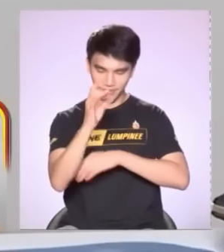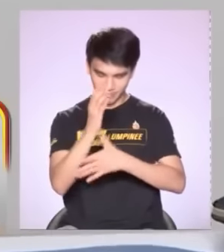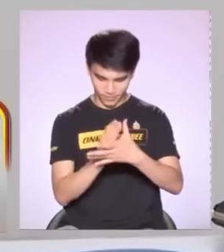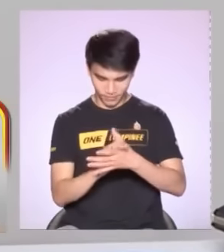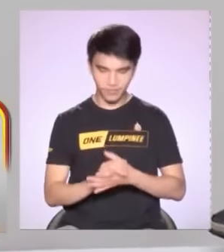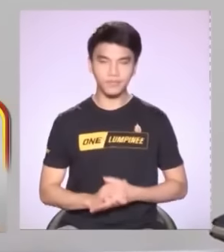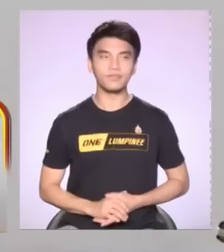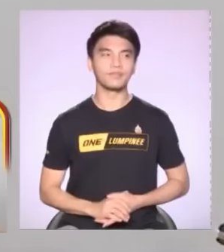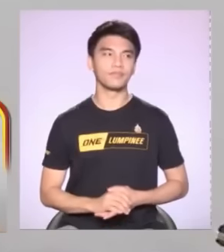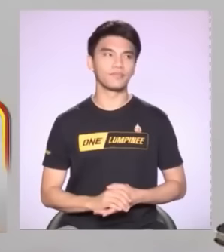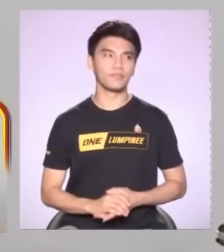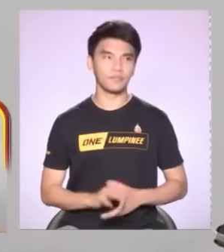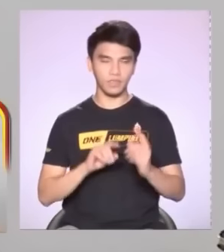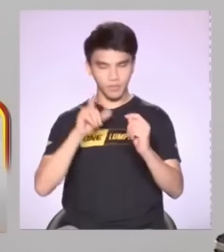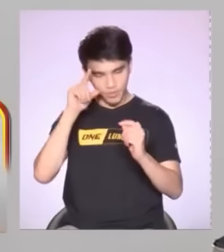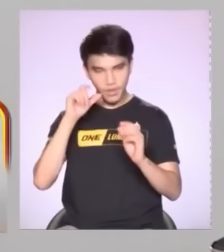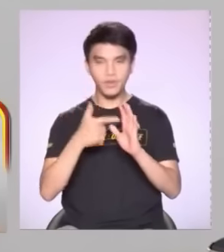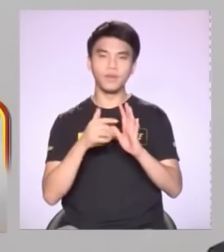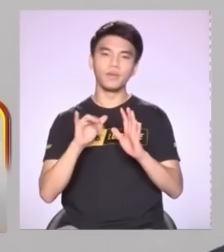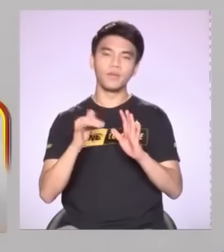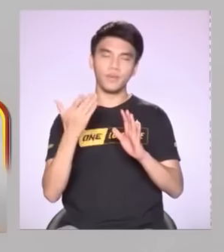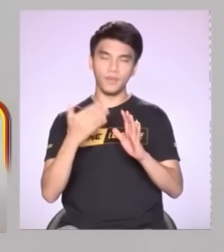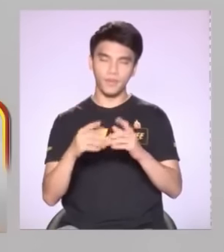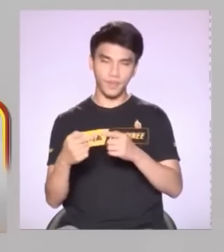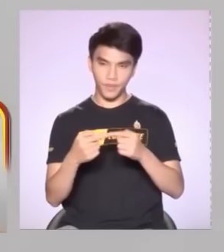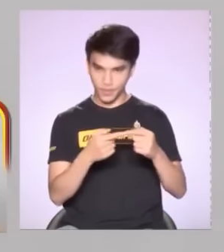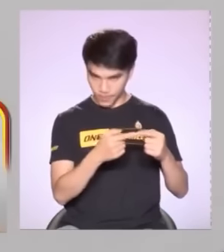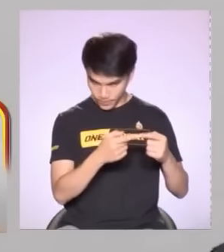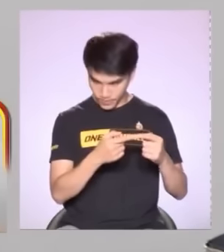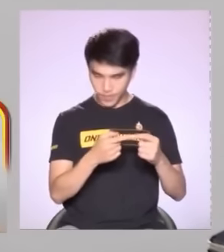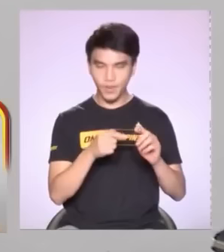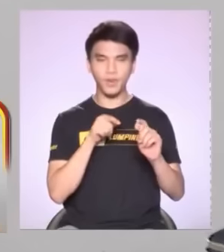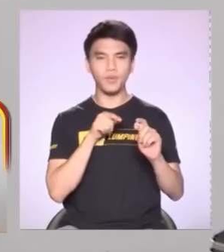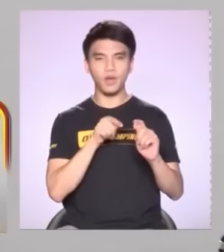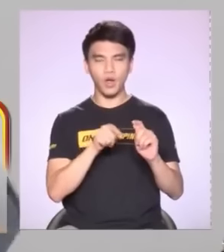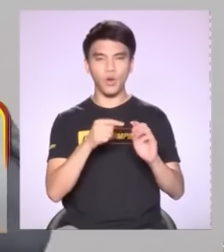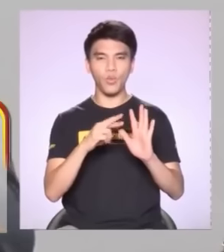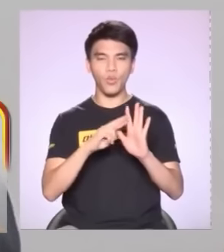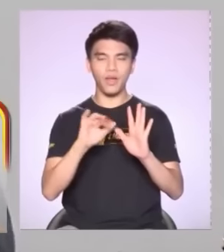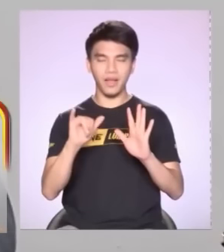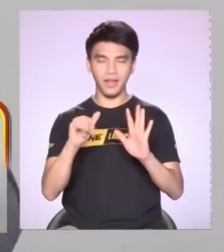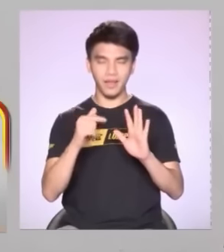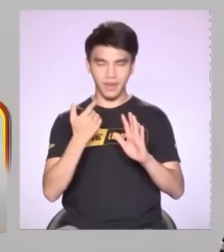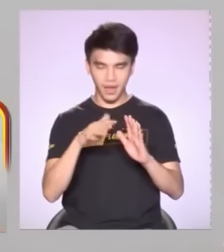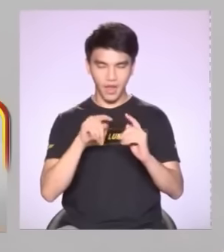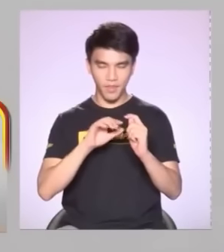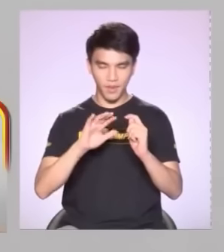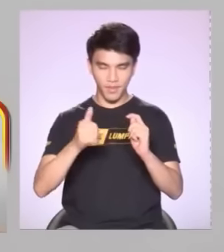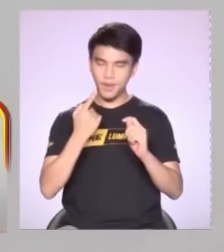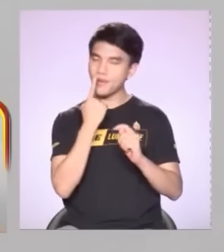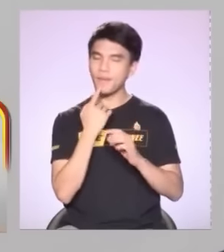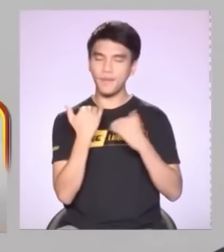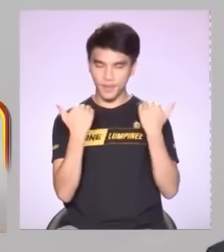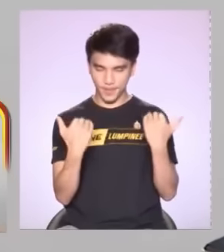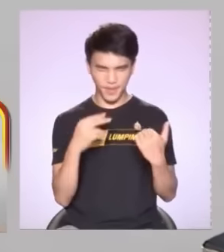เดินทางนะคะไปที่ว่าการอำเภอแม่สายแล้วก็เดินทางต่อไปที่บ้านเกาะทรายบ้านไม้ลุงขนและบ้านเหมืเหมืองแดงซึ่งเป็น